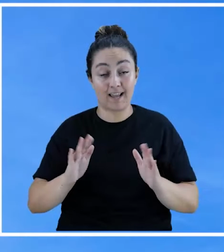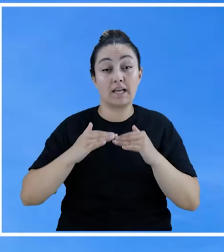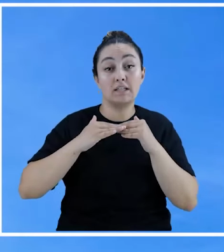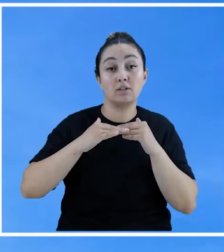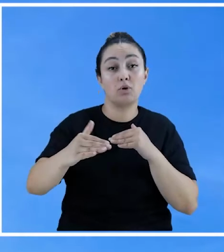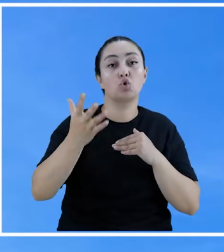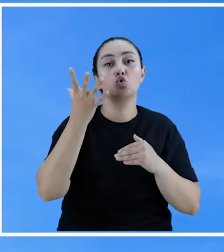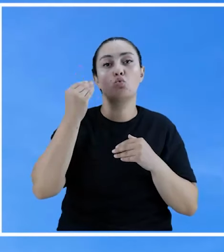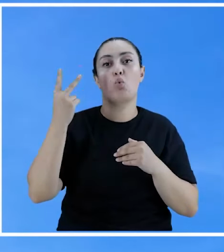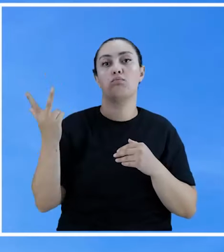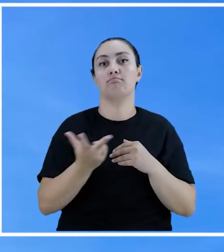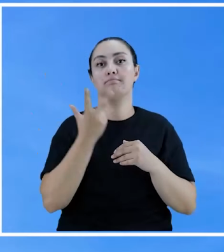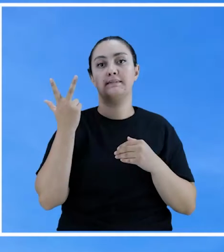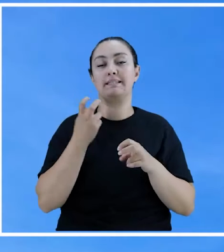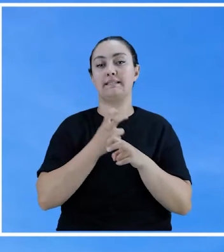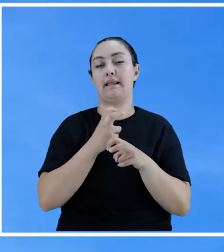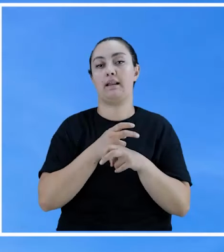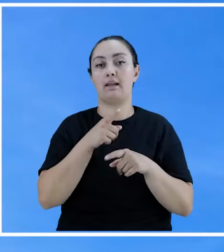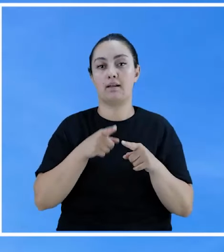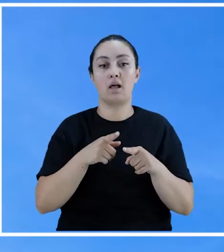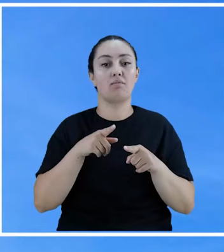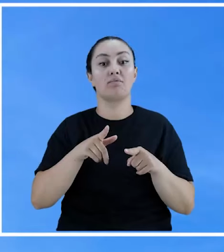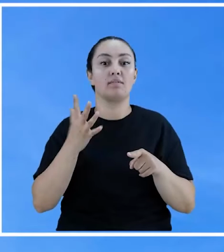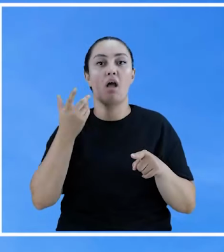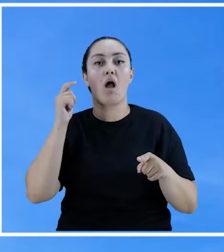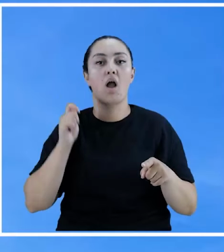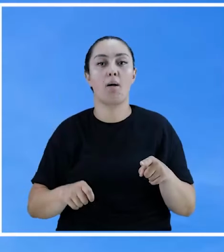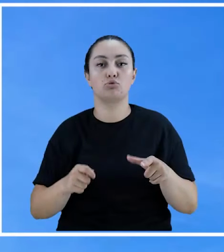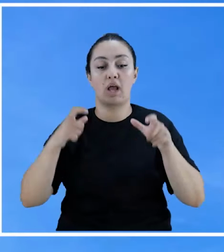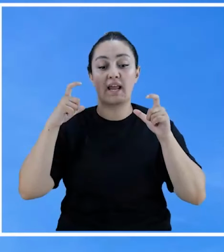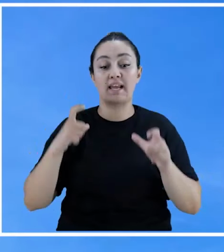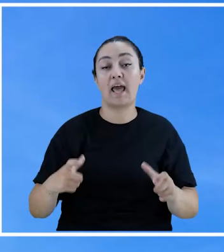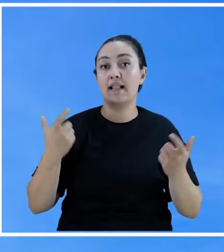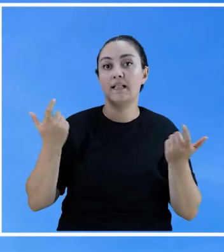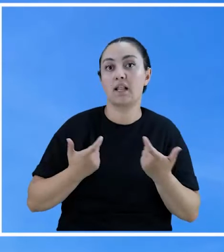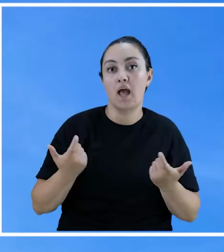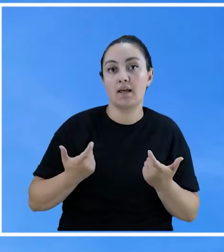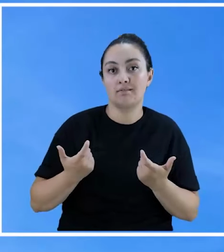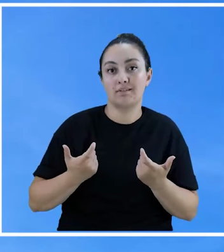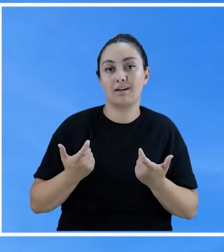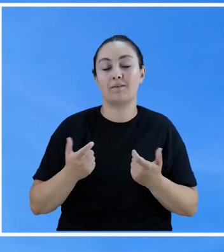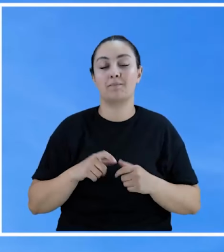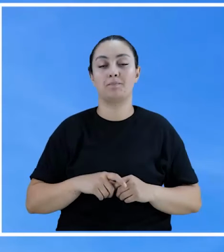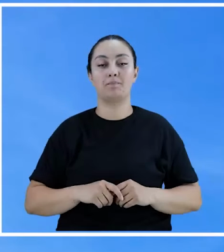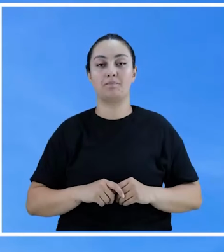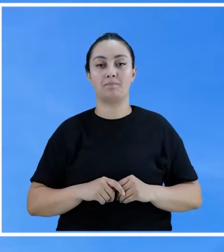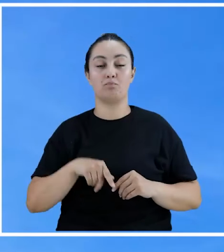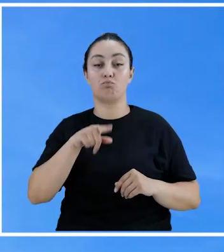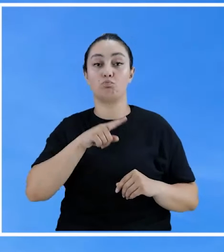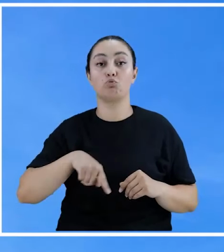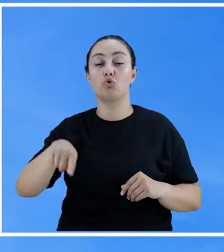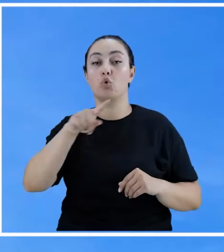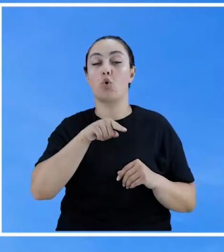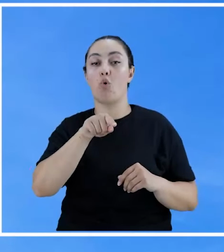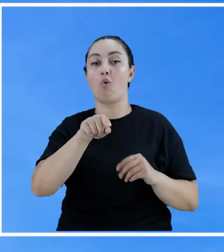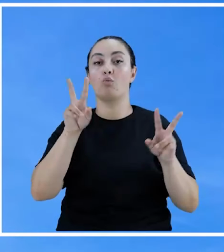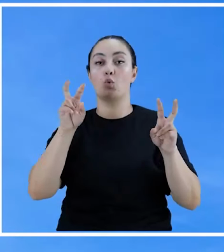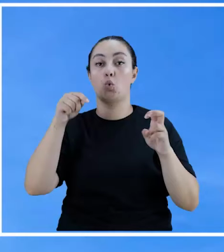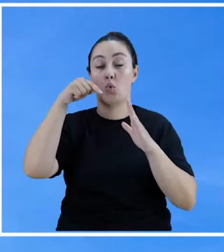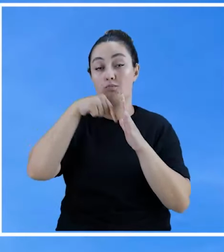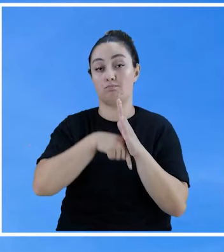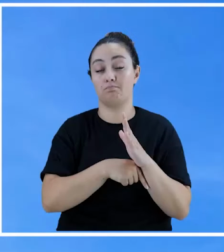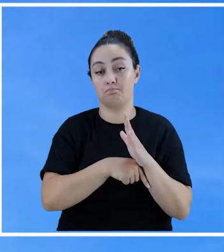zemin çok kompleks bir malzeme. Hangi yapıyı yapacaksanız o yapının altındaki zeminin özelliklerini bilmeniz